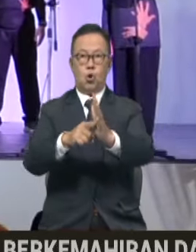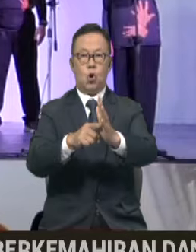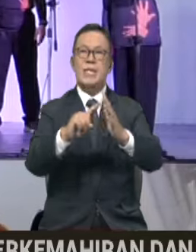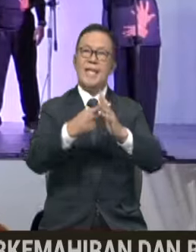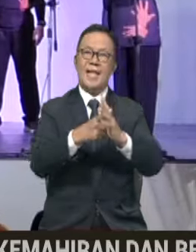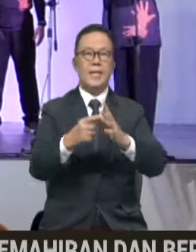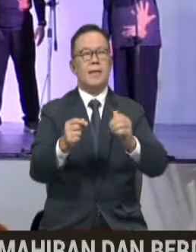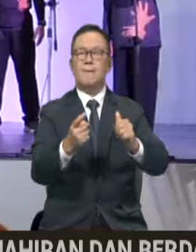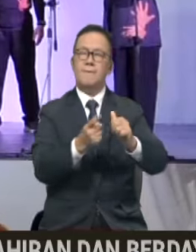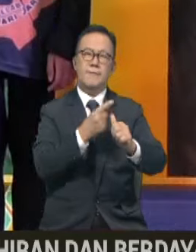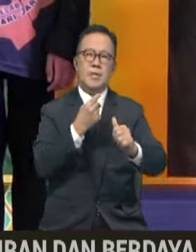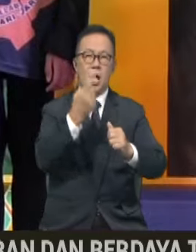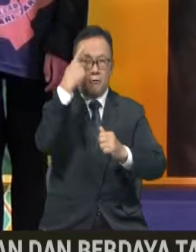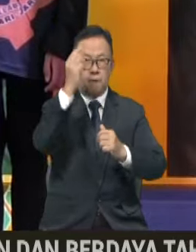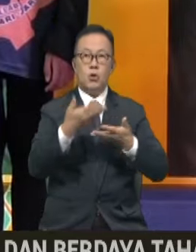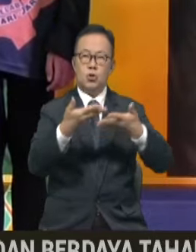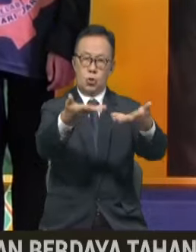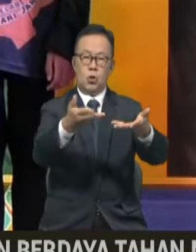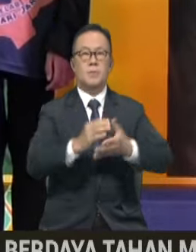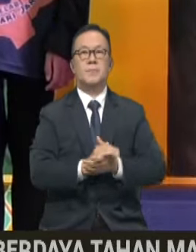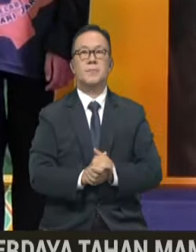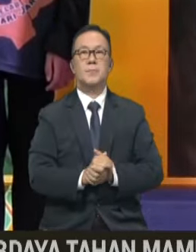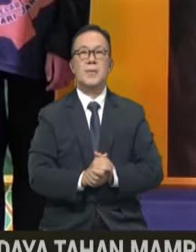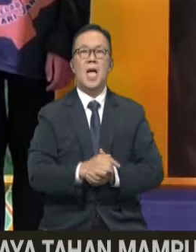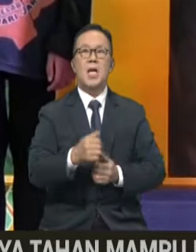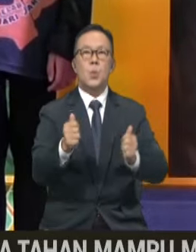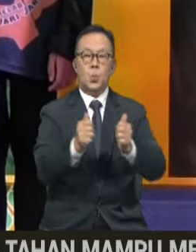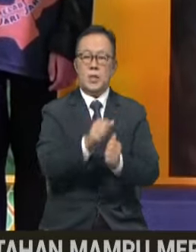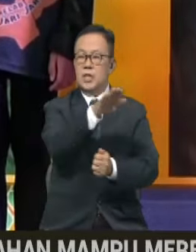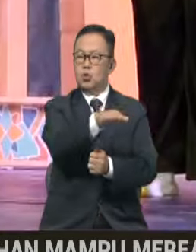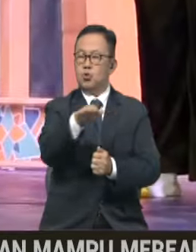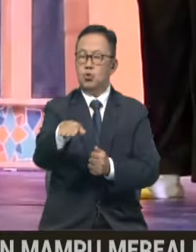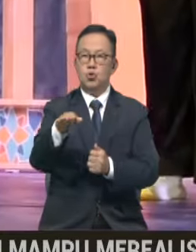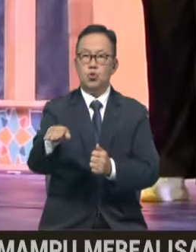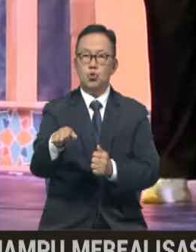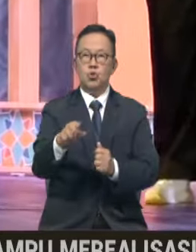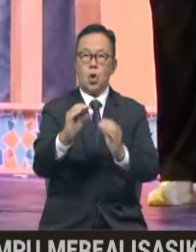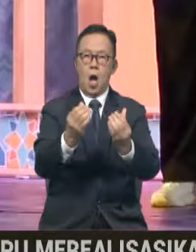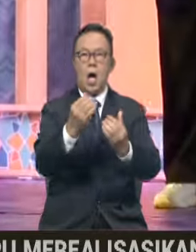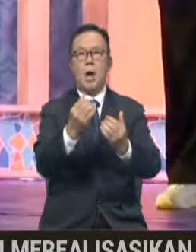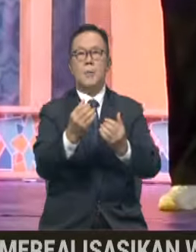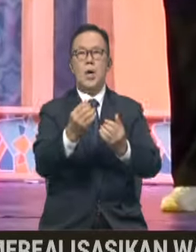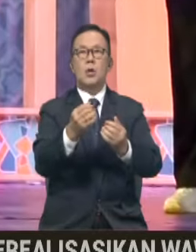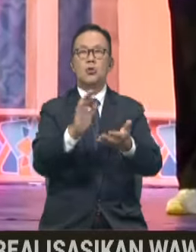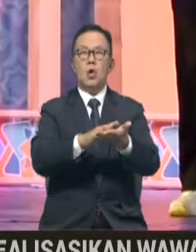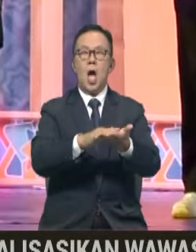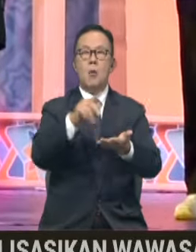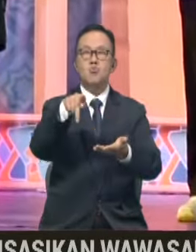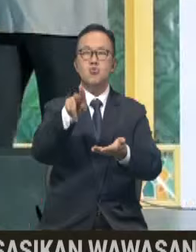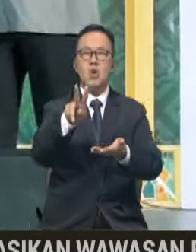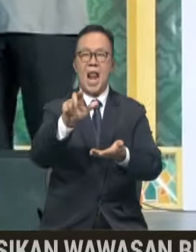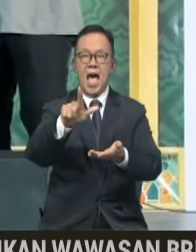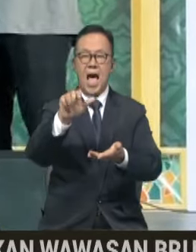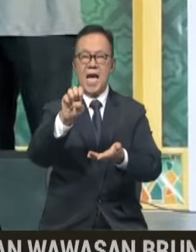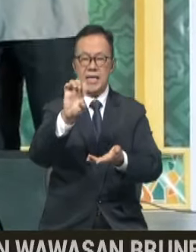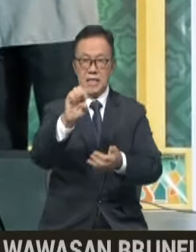malam pertama perayaan. Persembahan dijayakan oleh kanak-kanak dari kelam bahasa isyaran sekolah rendah Pulai dan